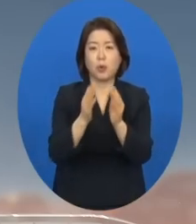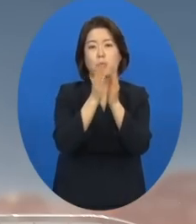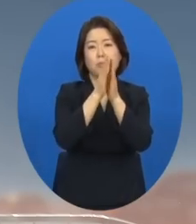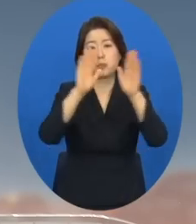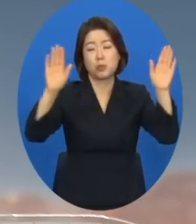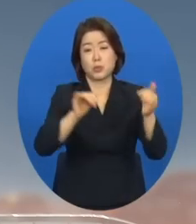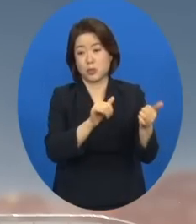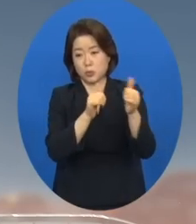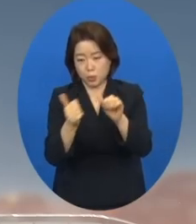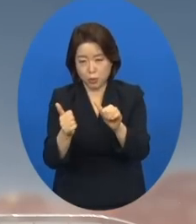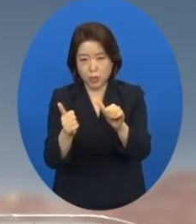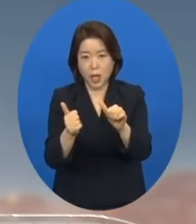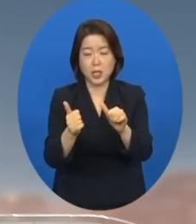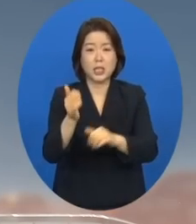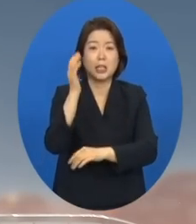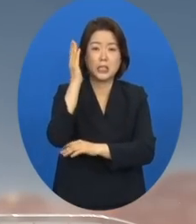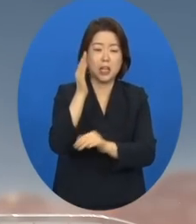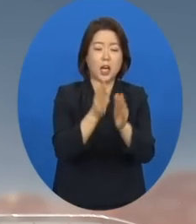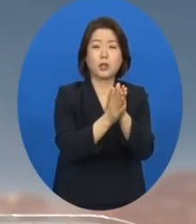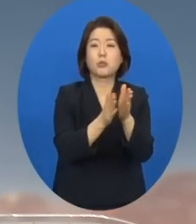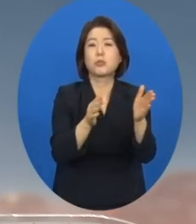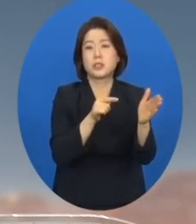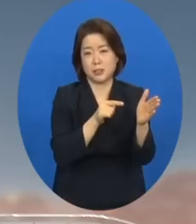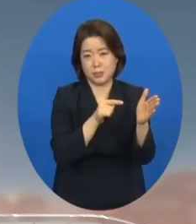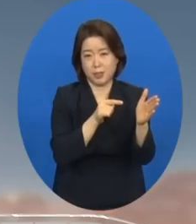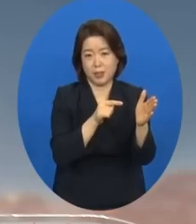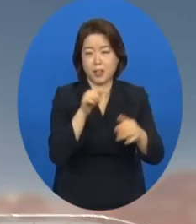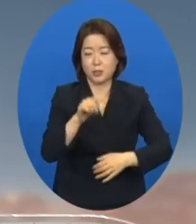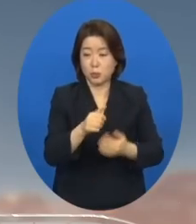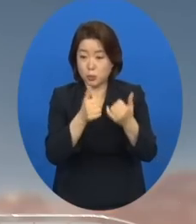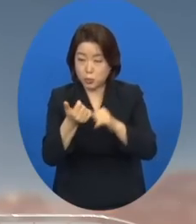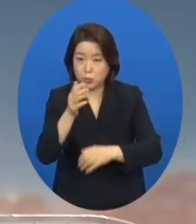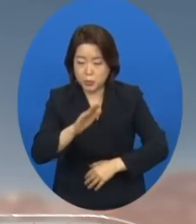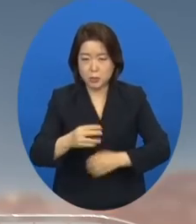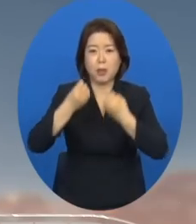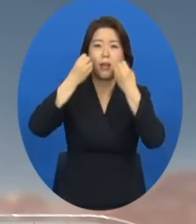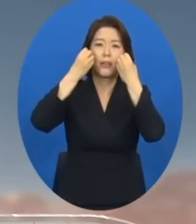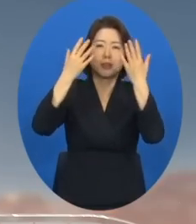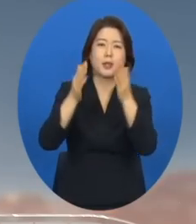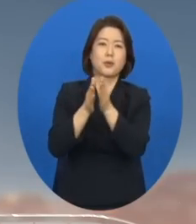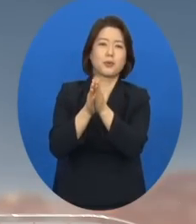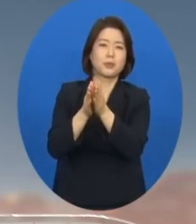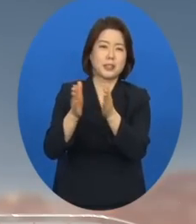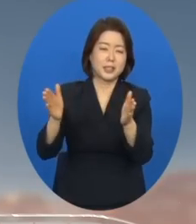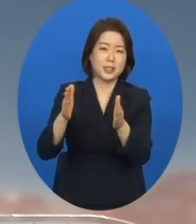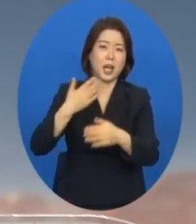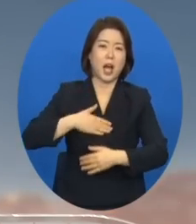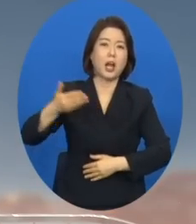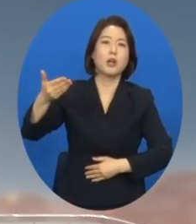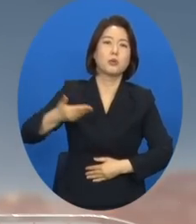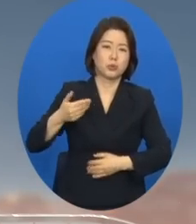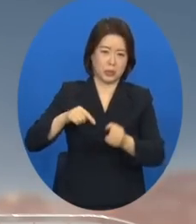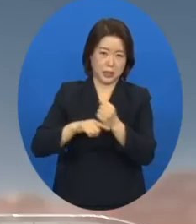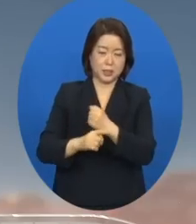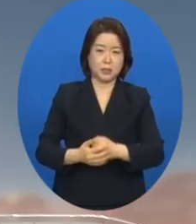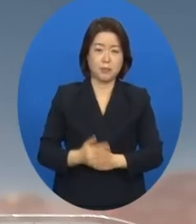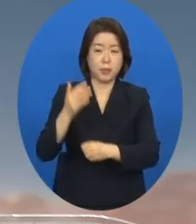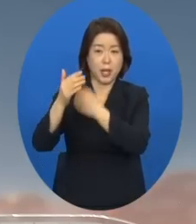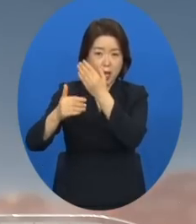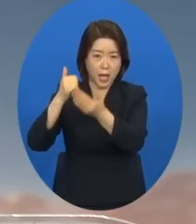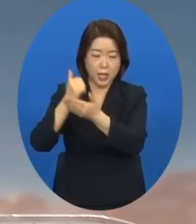죽었다는 소식으로 시작을 하고 바로 그것은 죽음이지만 또한 새로운 시작을 의미합니다 하나님께서는